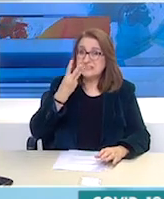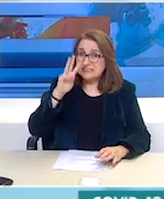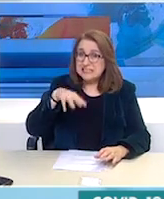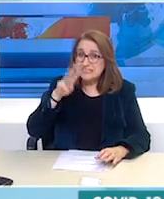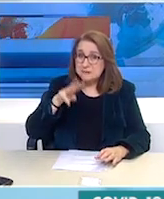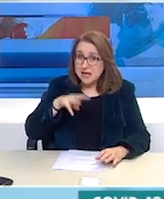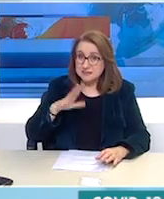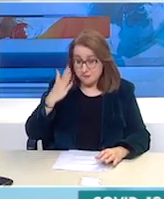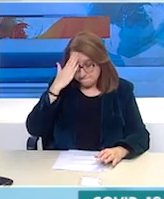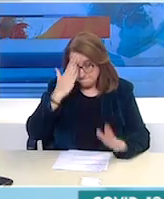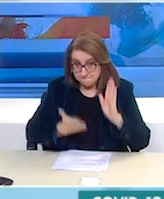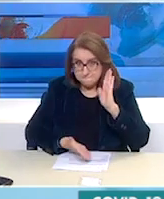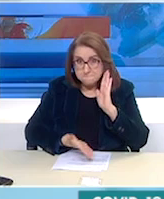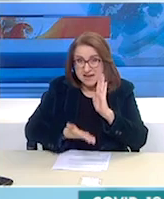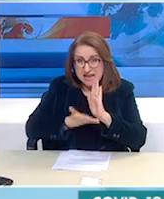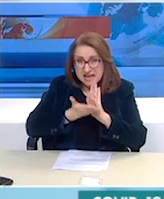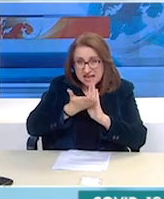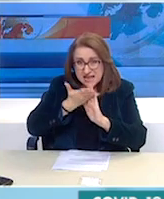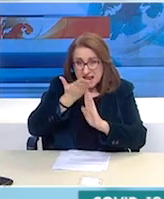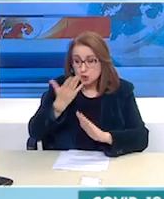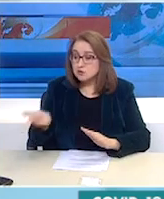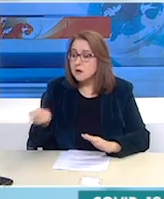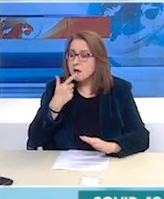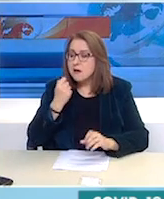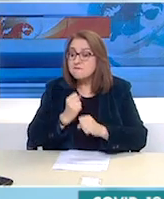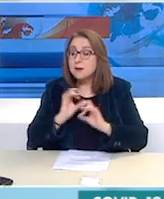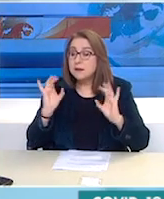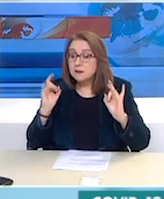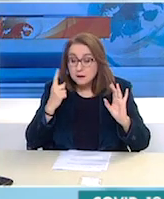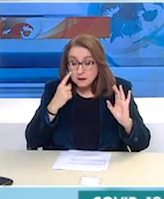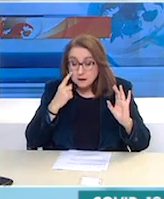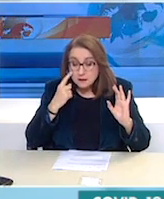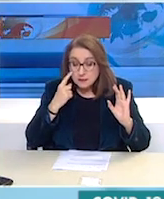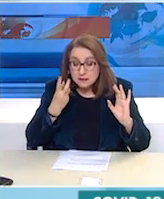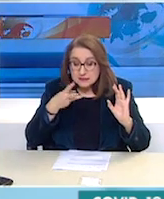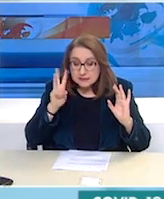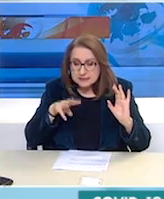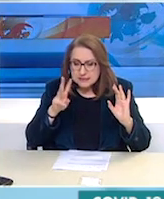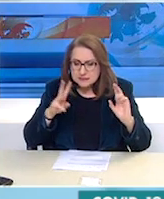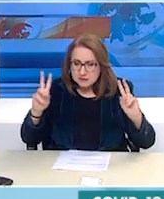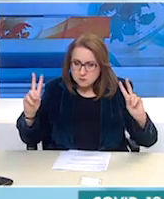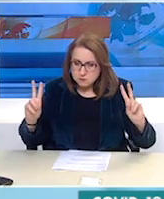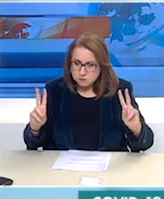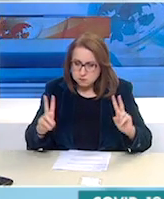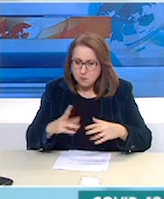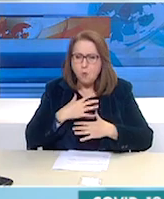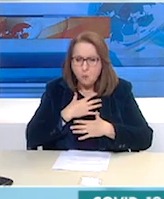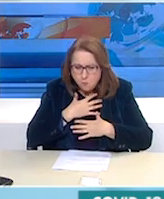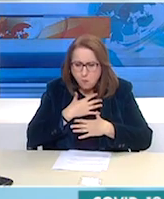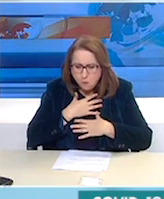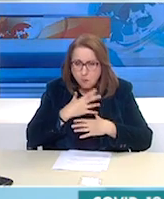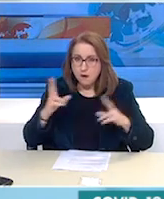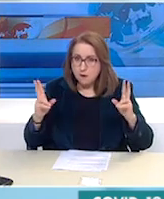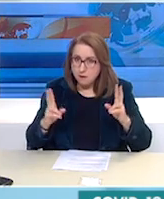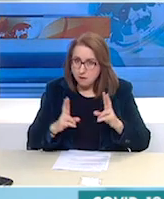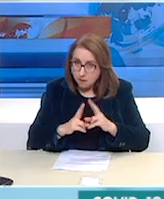την υποχώρηση του πυρετού χωρίς να χρησιμοποιείται αντιπυρετικό και τη βελτίωση των συμπτωμάτων του αναπνευστικού όπως ο βήχας, και τουλάχιστον 10 μέρες από